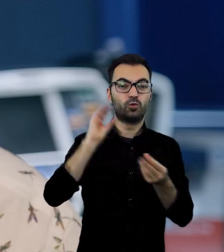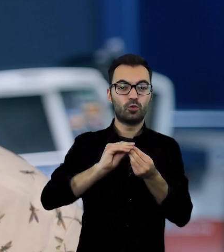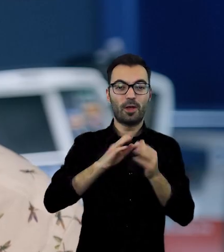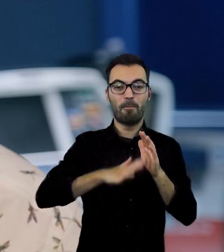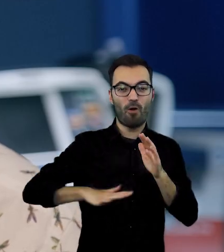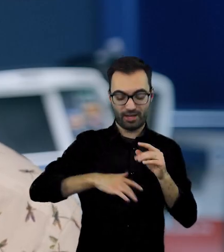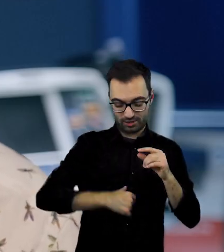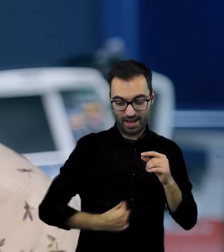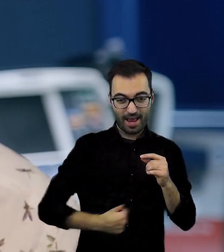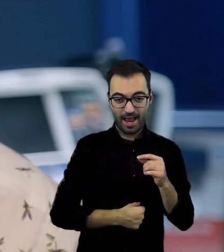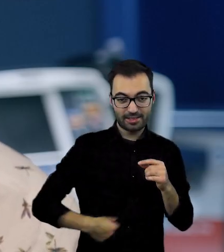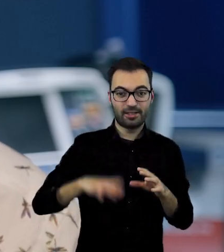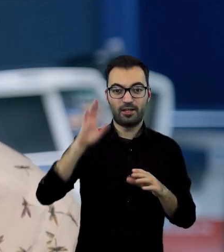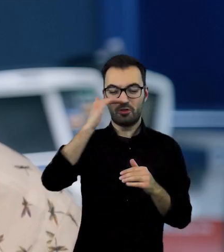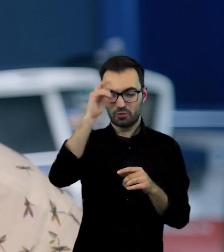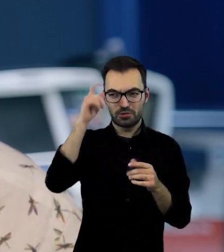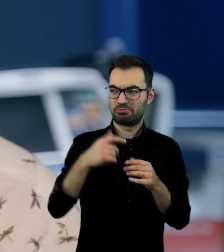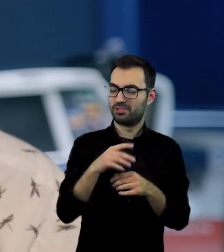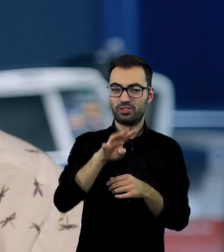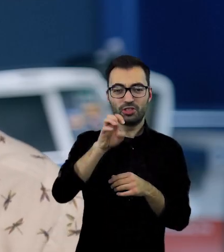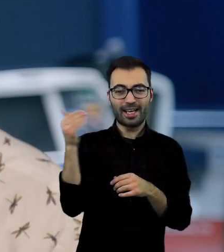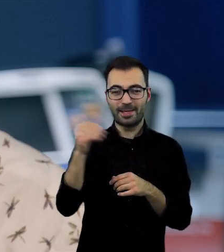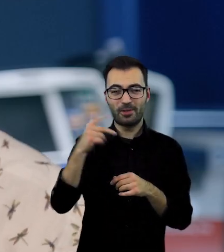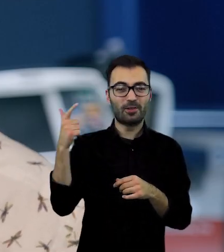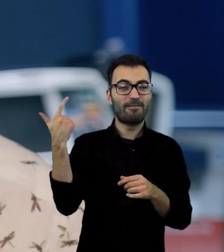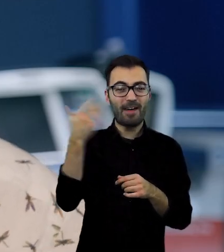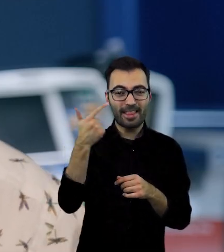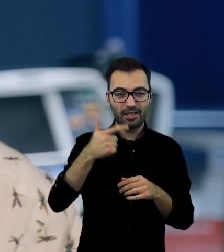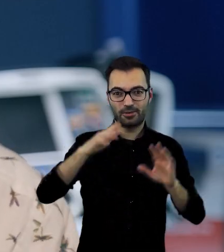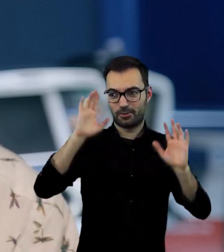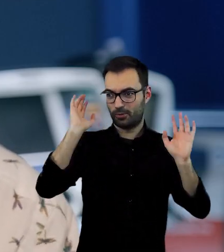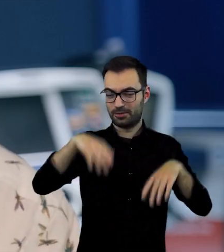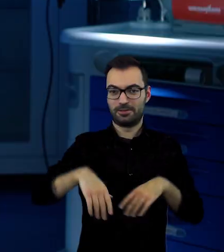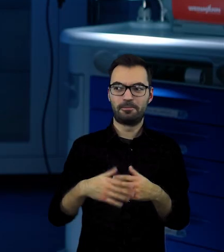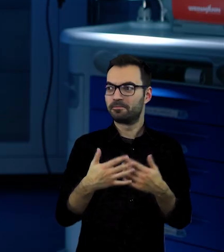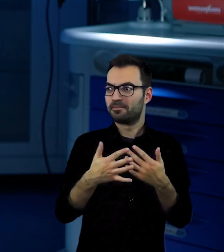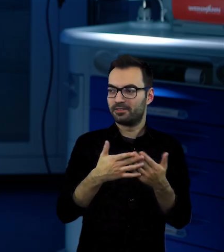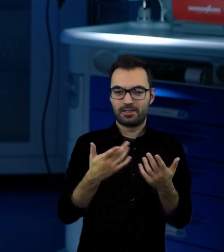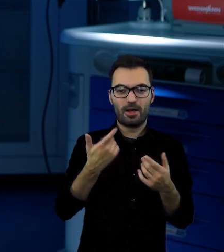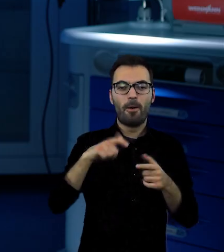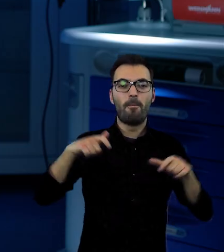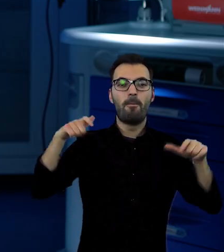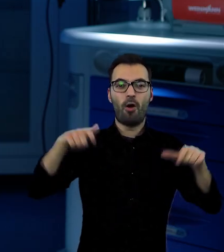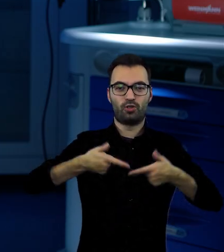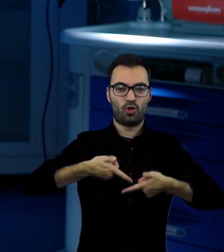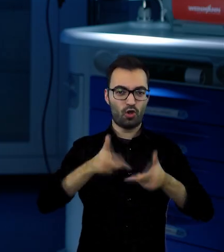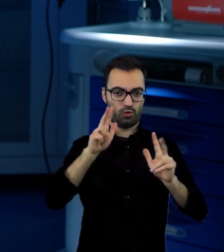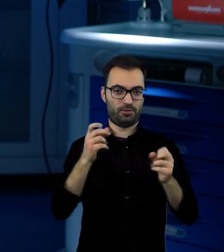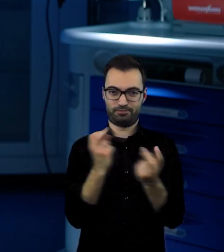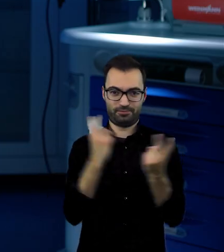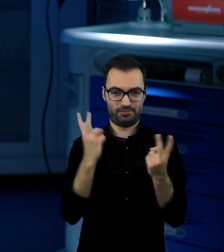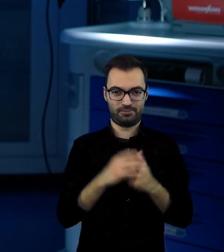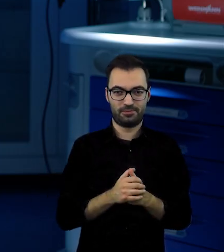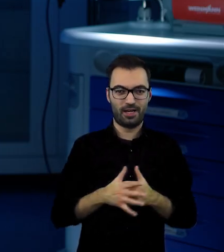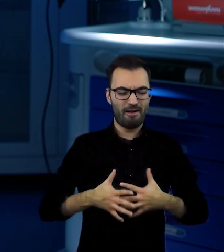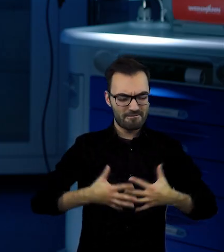temu struktura ściany jest bardzo taka puchata, przypomina trochę aksamit. Łączna powierzchnia powierzchnia lita cienkiego u